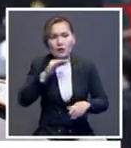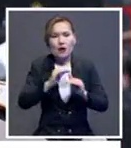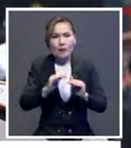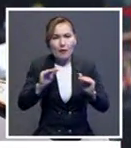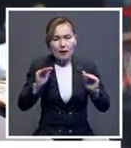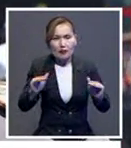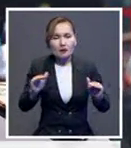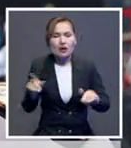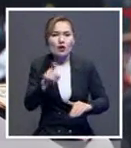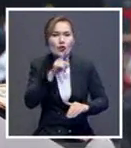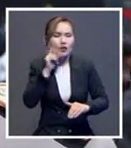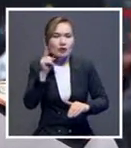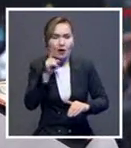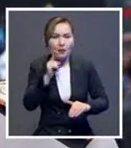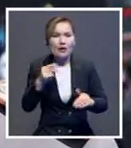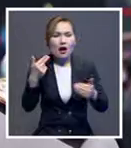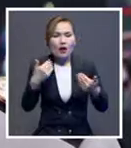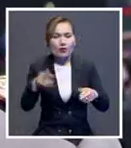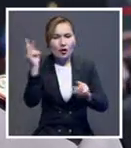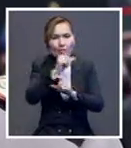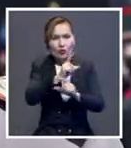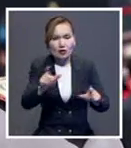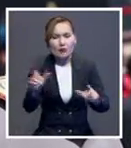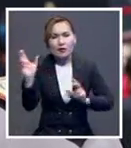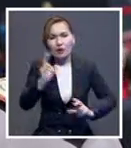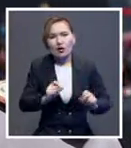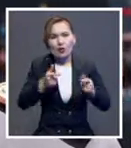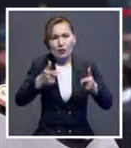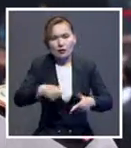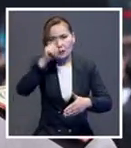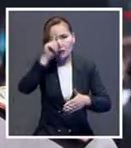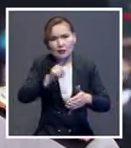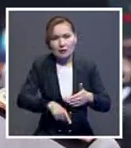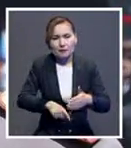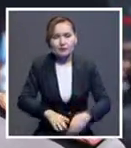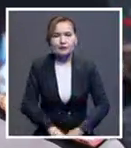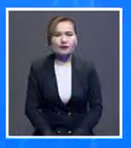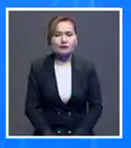оқуды бітіріп, әскер қатарына келіп, жақсы орындарға орналасады деген ойым бар.